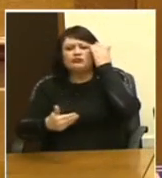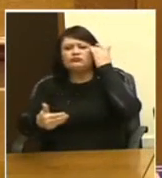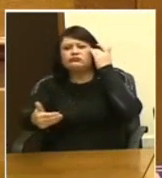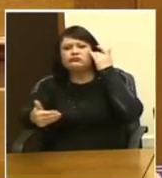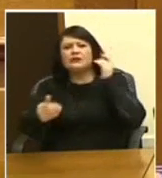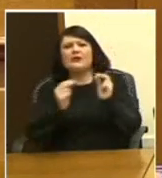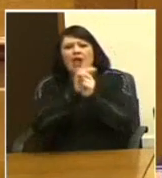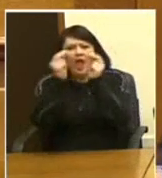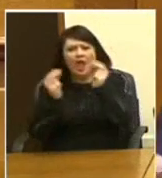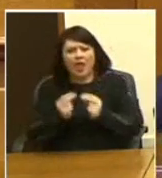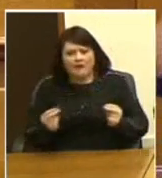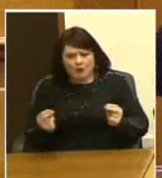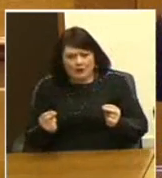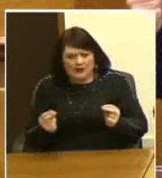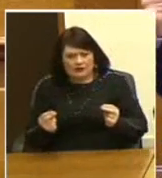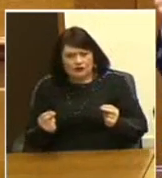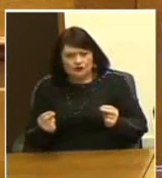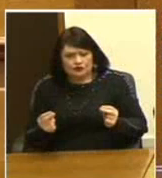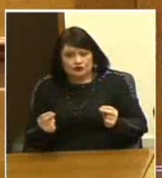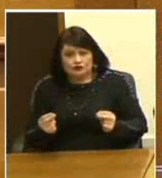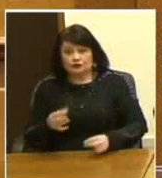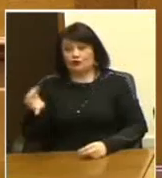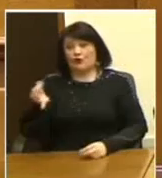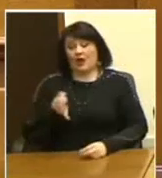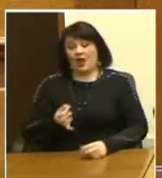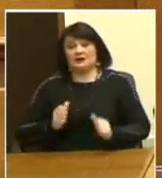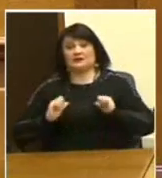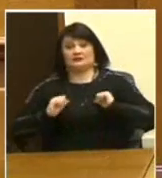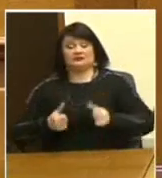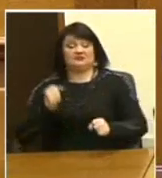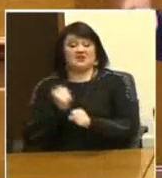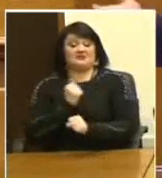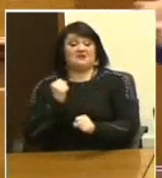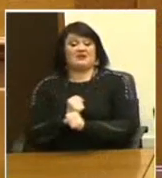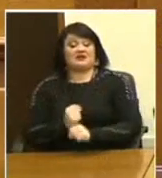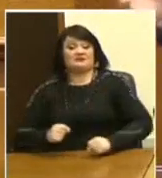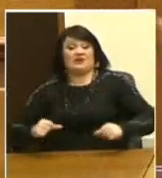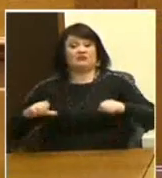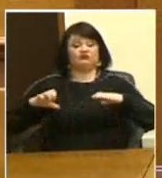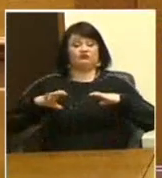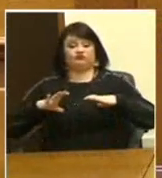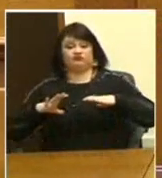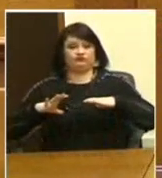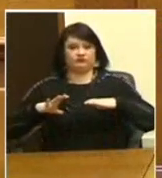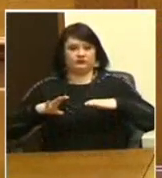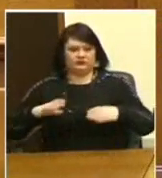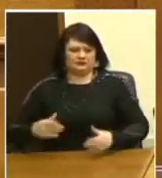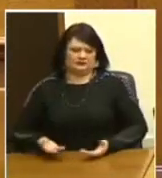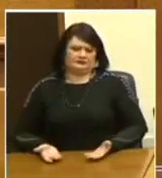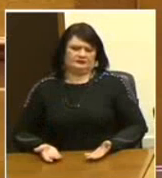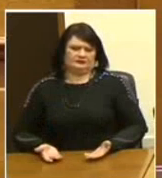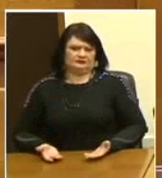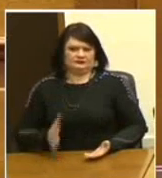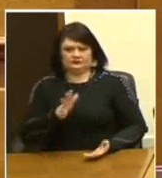Επομένως, η δήθεν θαραλέα και ανυποχώρητη στάση σας, πάλι για να θρέψετε το κοινό